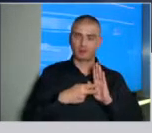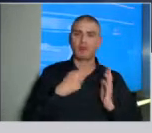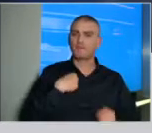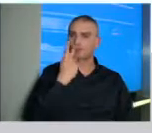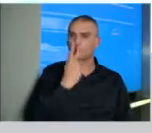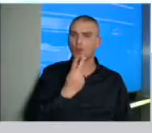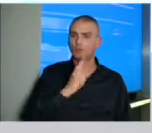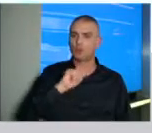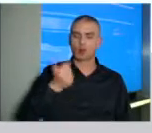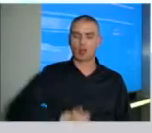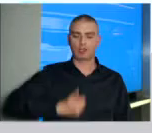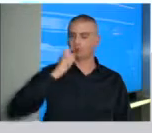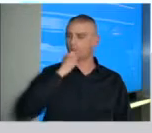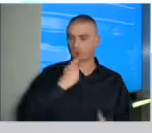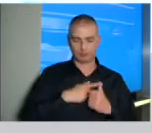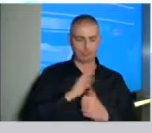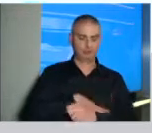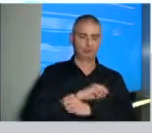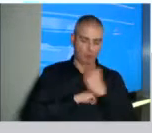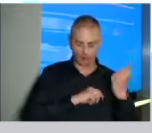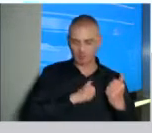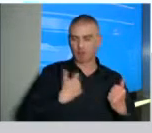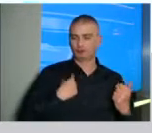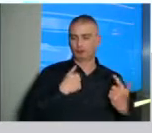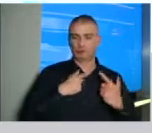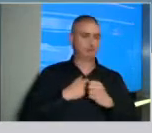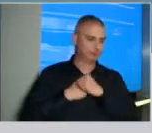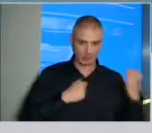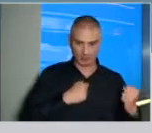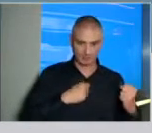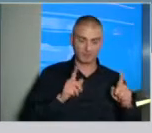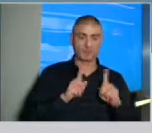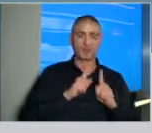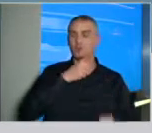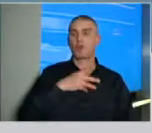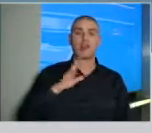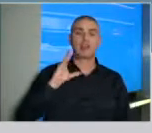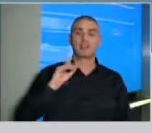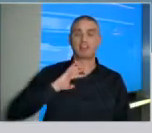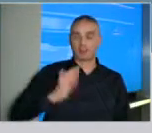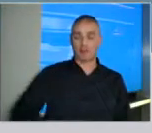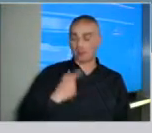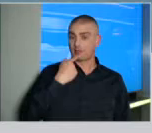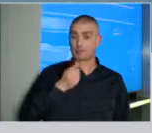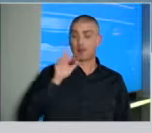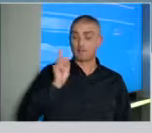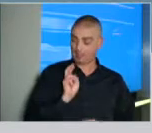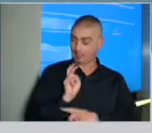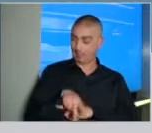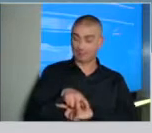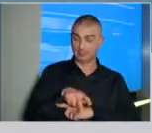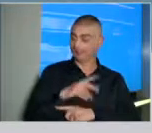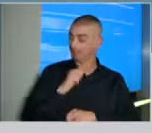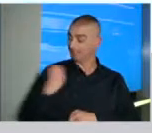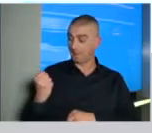רואים שכל ראשי המוסד הופכים לשמאלנים, כל ראשי השב"כ, כמו שדוד ביטן אמר פעם, אפילו אצלי הוא אמר, הם נכנסים בצורה